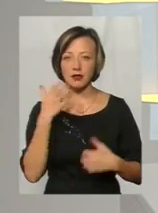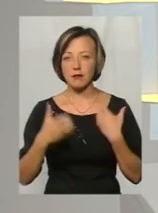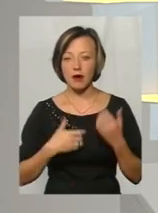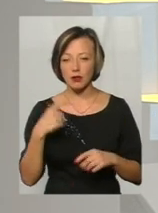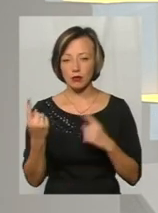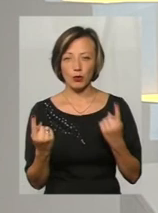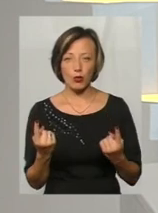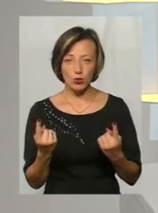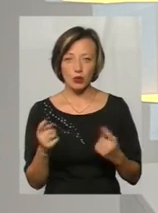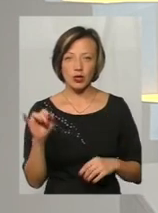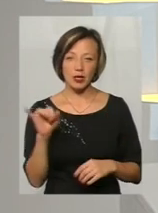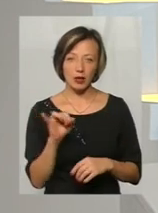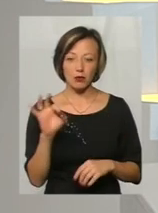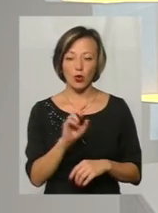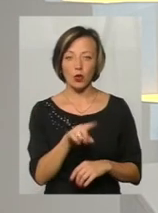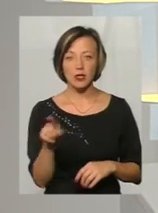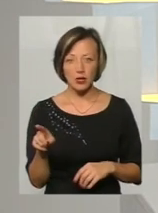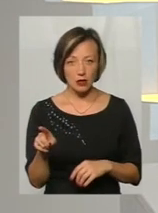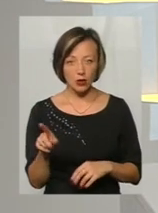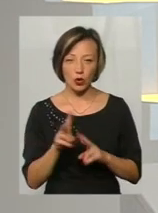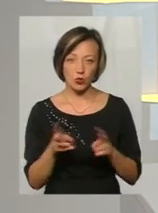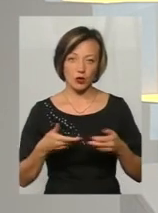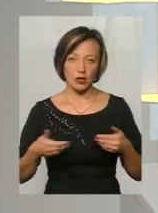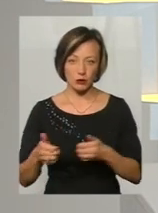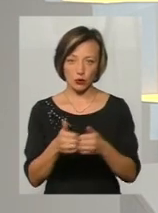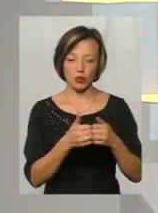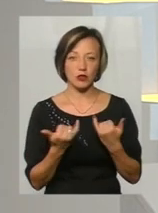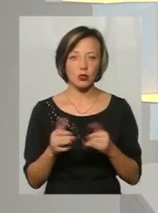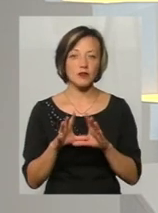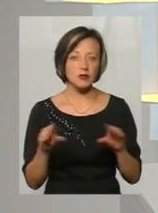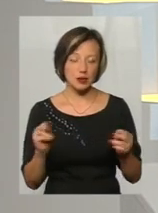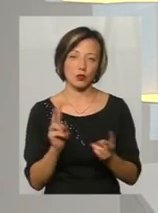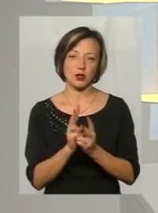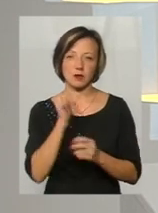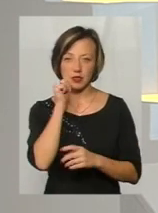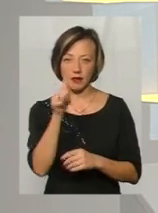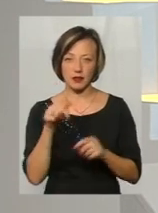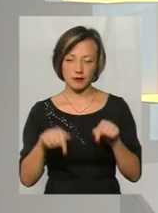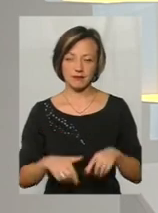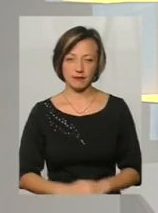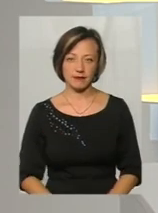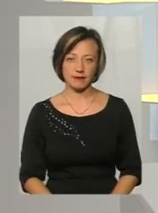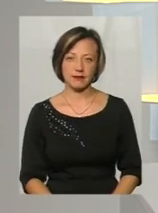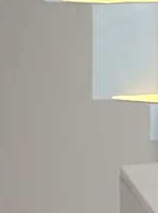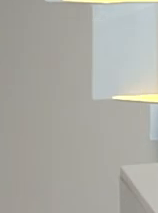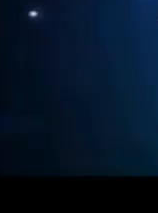один про одного і про тих, хто нас оточує. На сьогодні все. Зустрінемося завтра у цій студії.